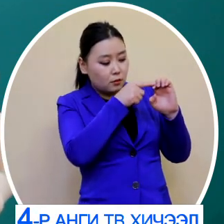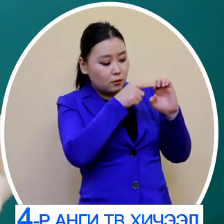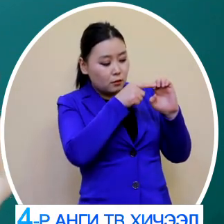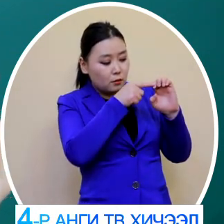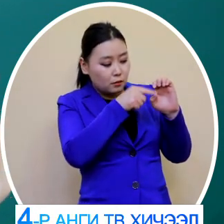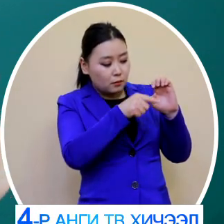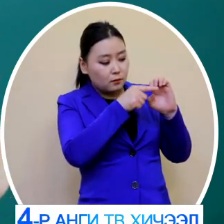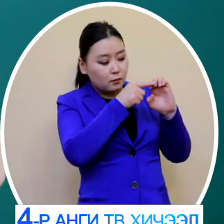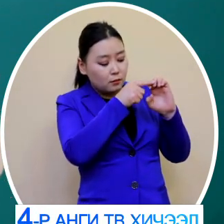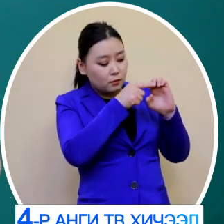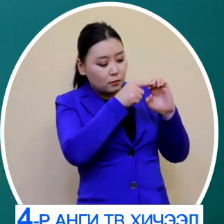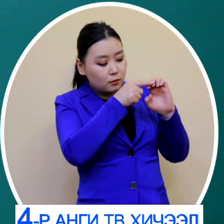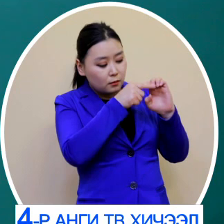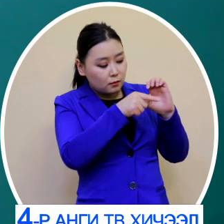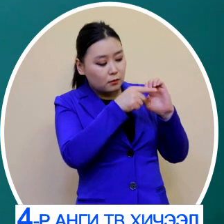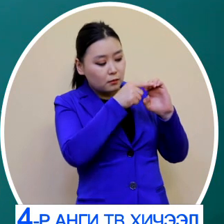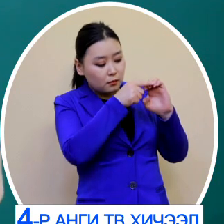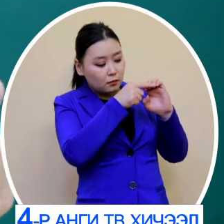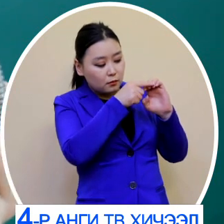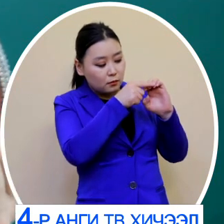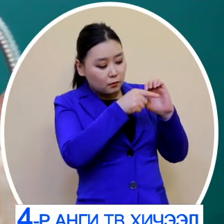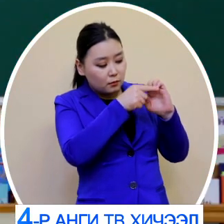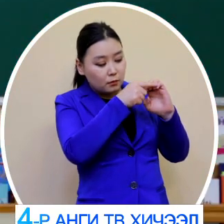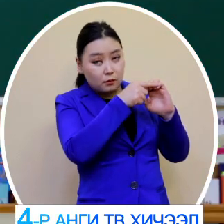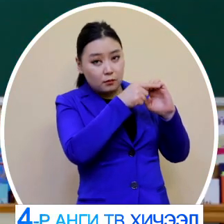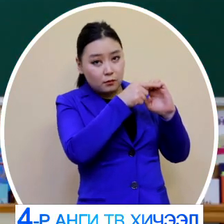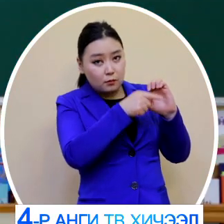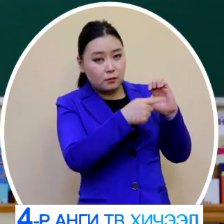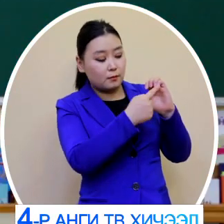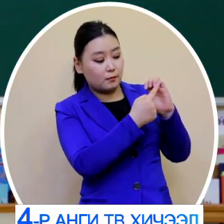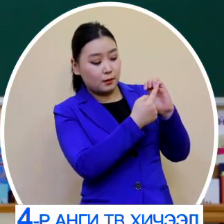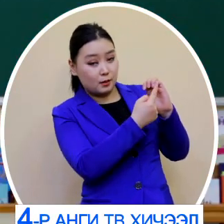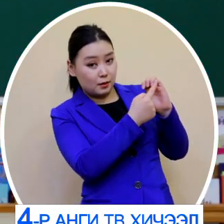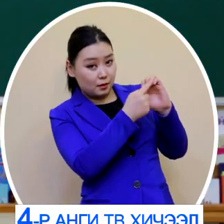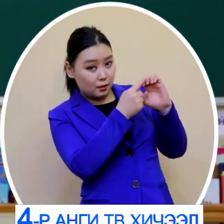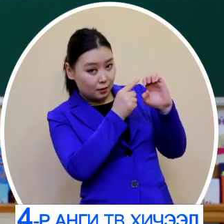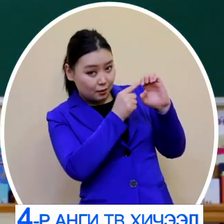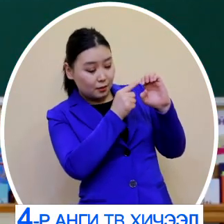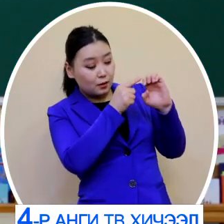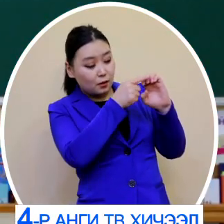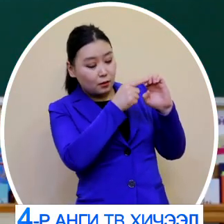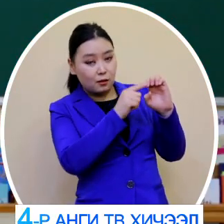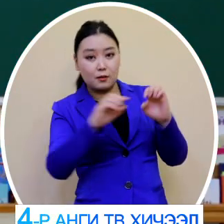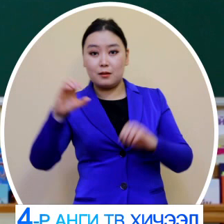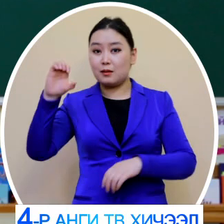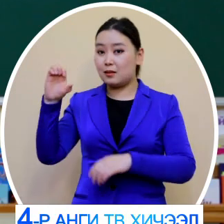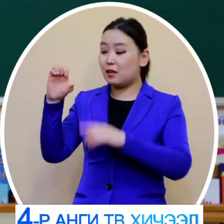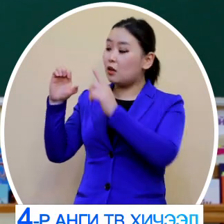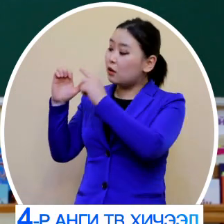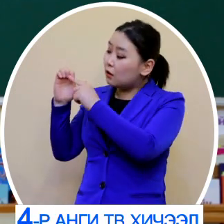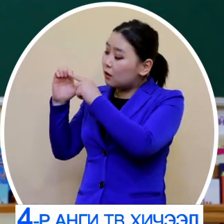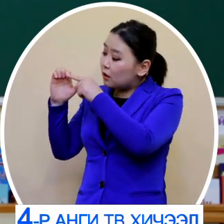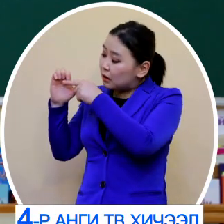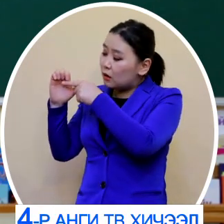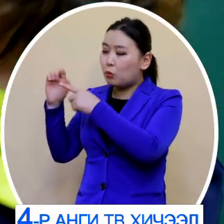доош нь шүрддэх хөдөлгөөнийг 3 удаагийн давтамжтай угаагаад нөгөө тал руугаа ингэж хөөж угаана. Хөөж угаахтаа гараа эсэргээр нь хүүхдүүдээ